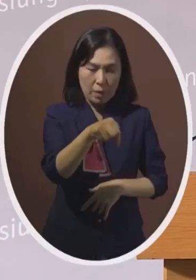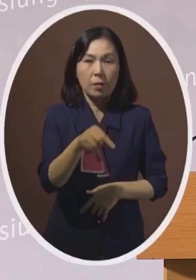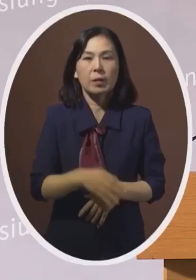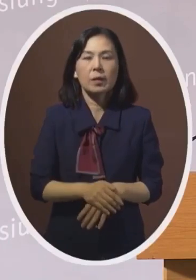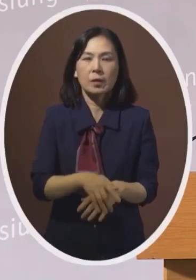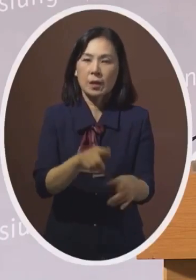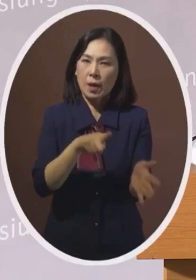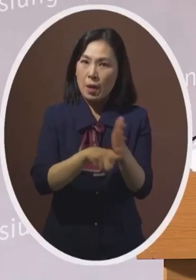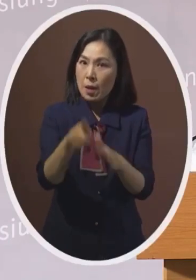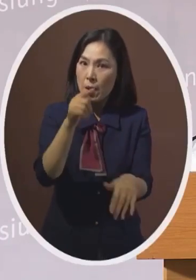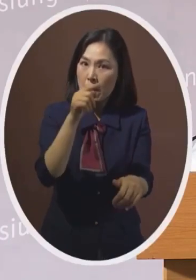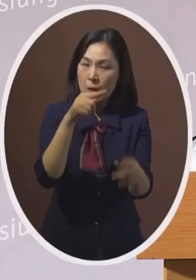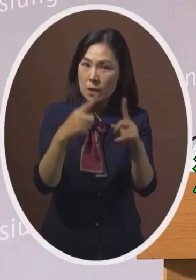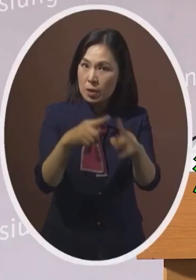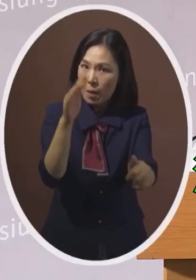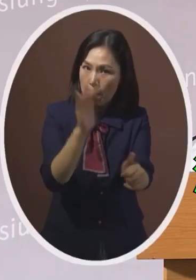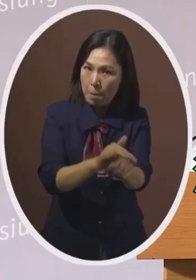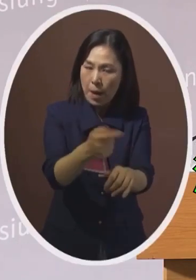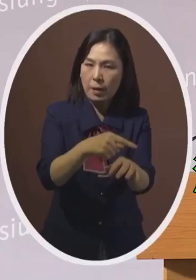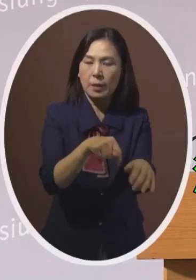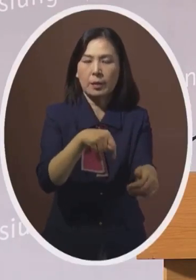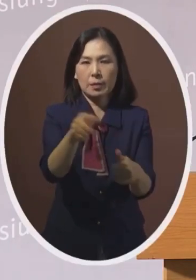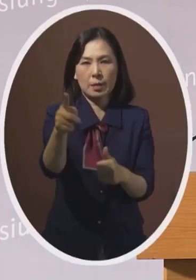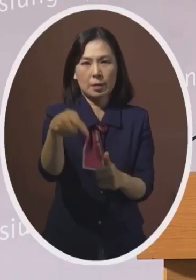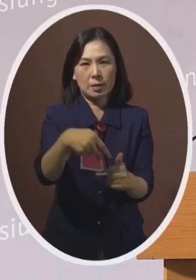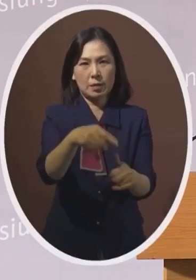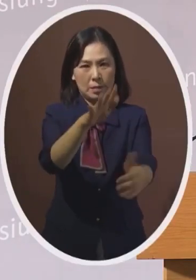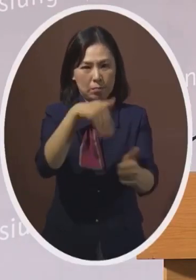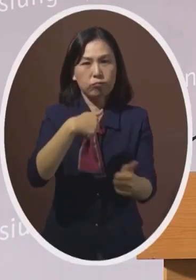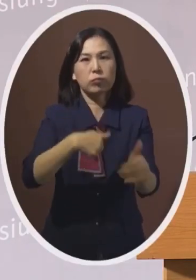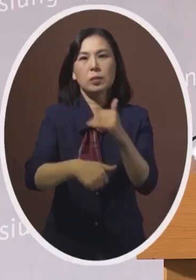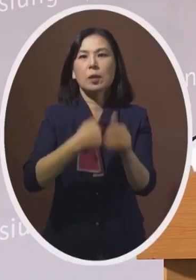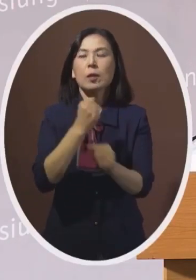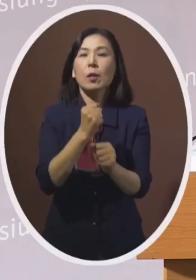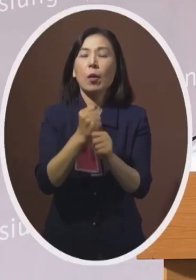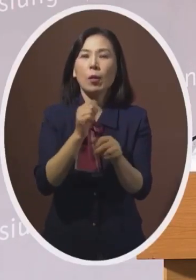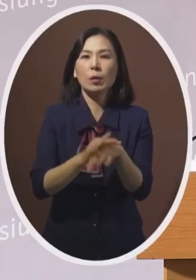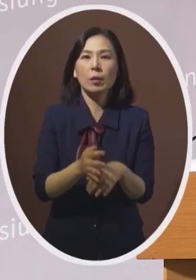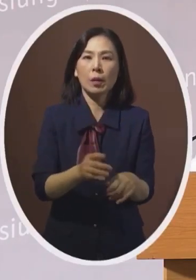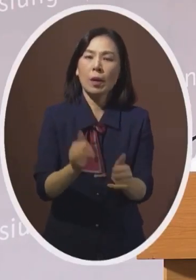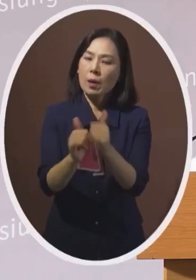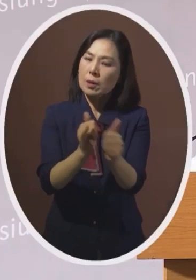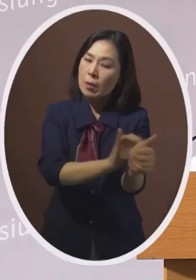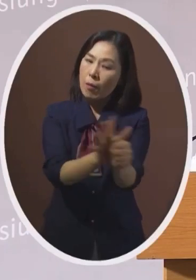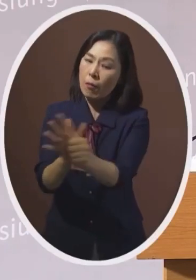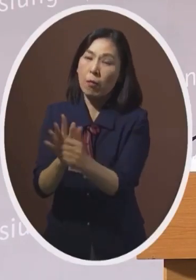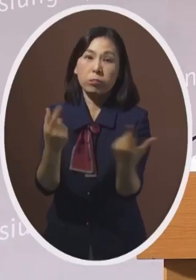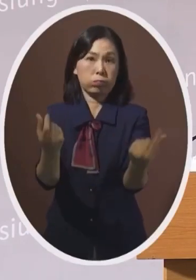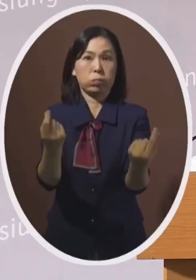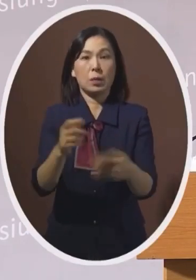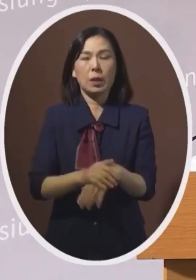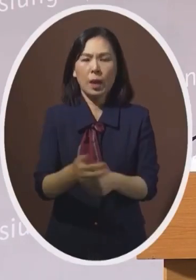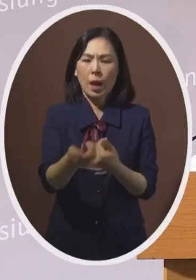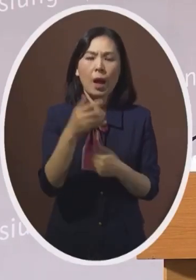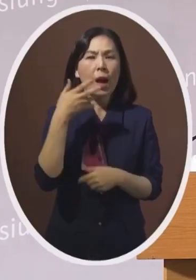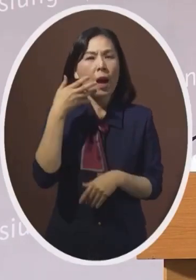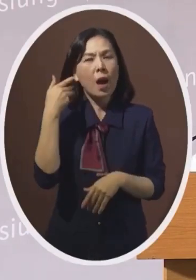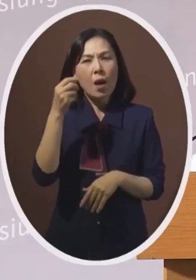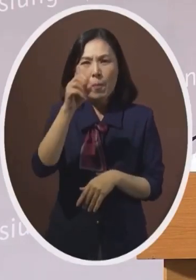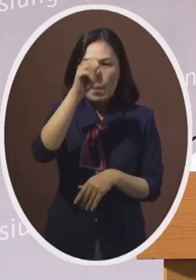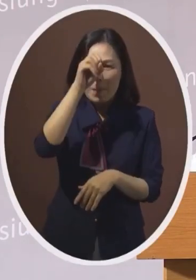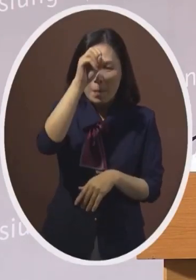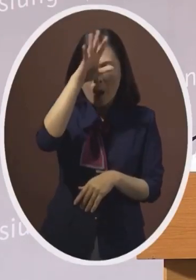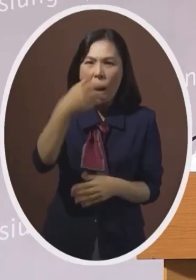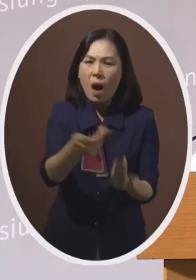为台，只有高雄队，没有卖团队。我服务的市民也是同样的道理，我不会区分党派、颜